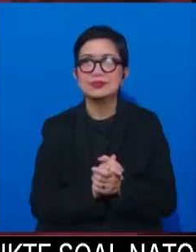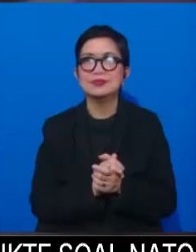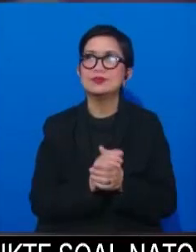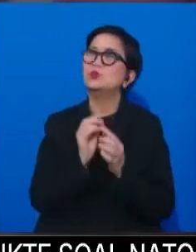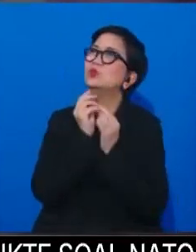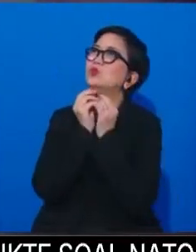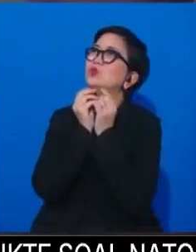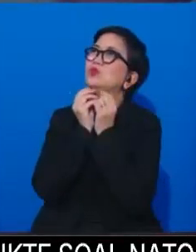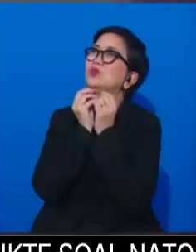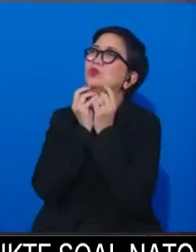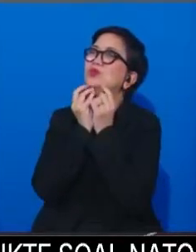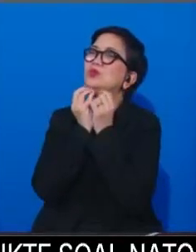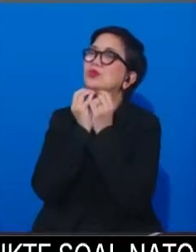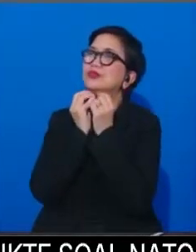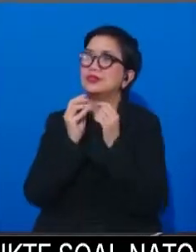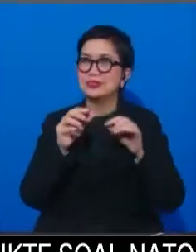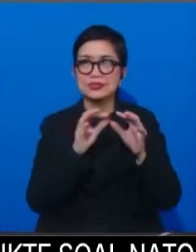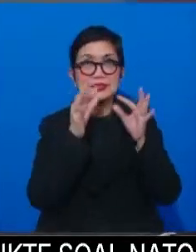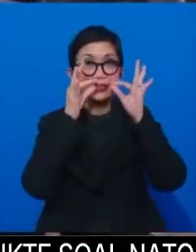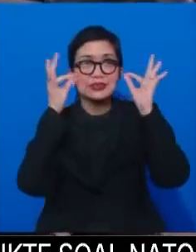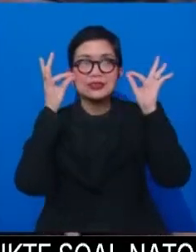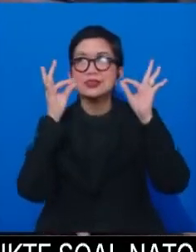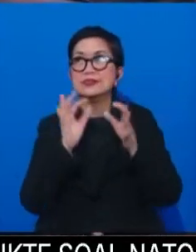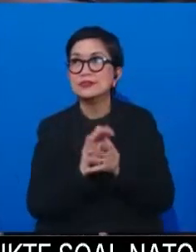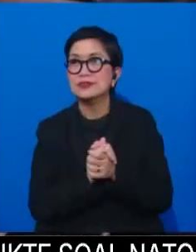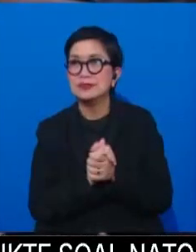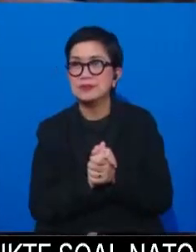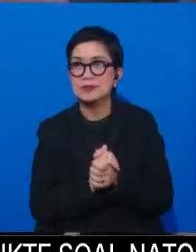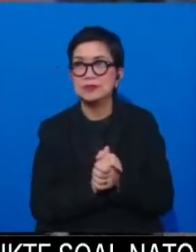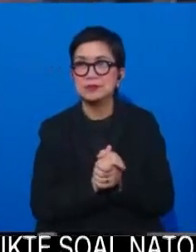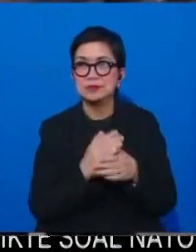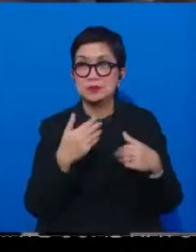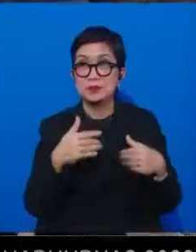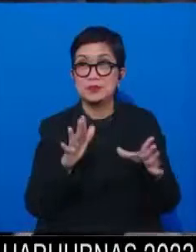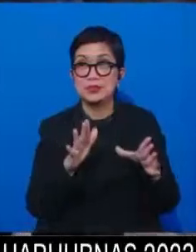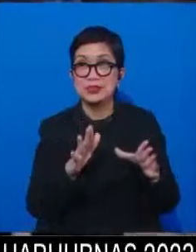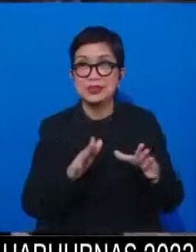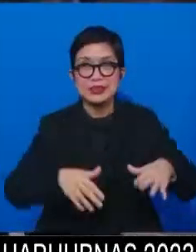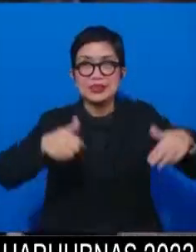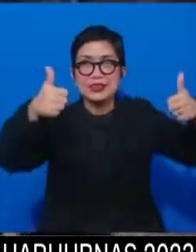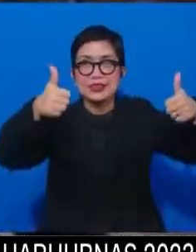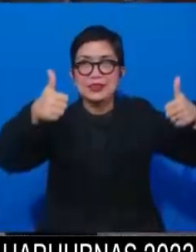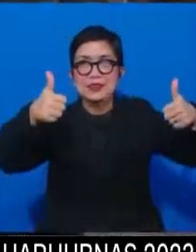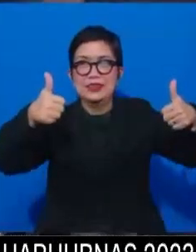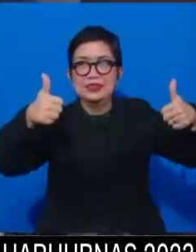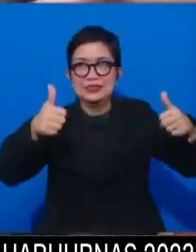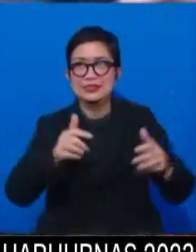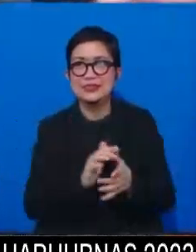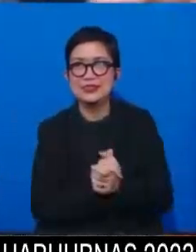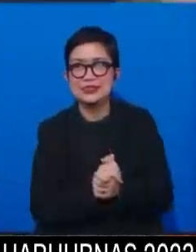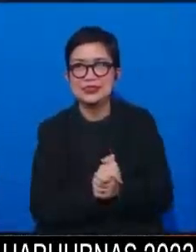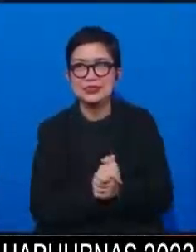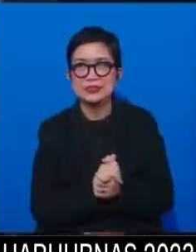pintar. Dari hasil seleksi, ada beberapa kucing yang masuk nominasi dan mendapatkan gelar terbaik di setiap kategori.